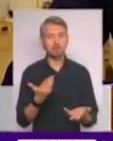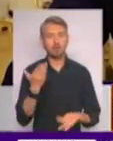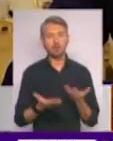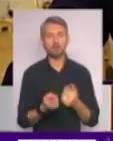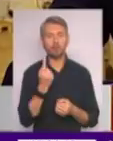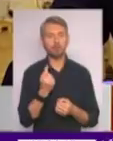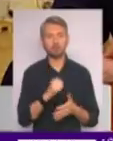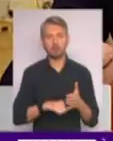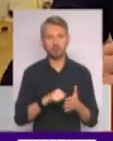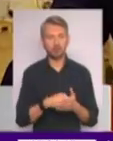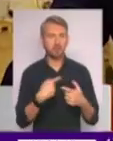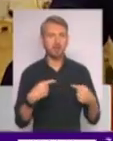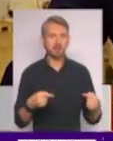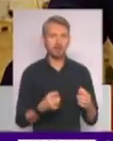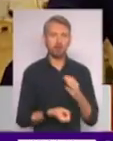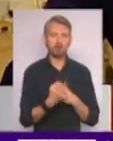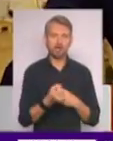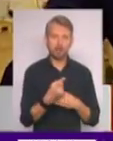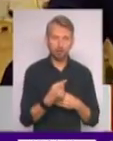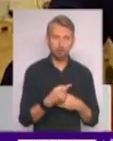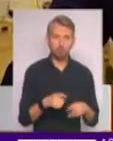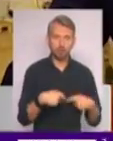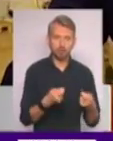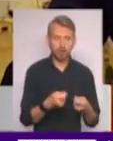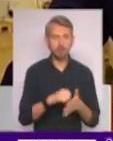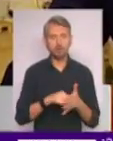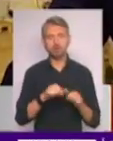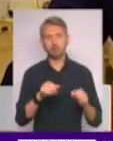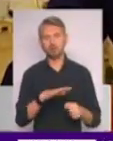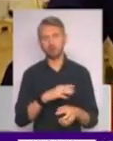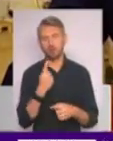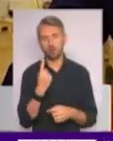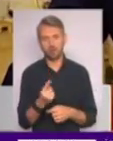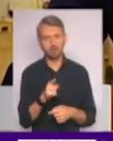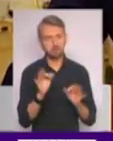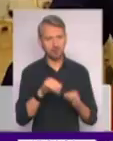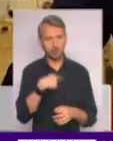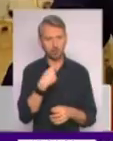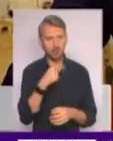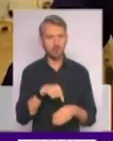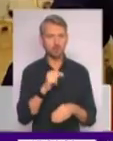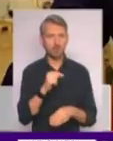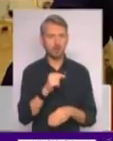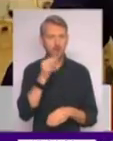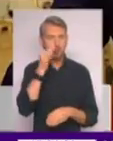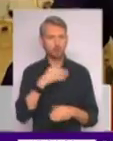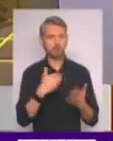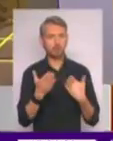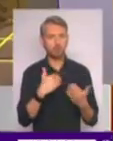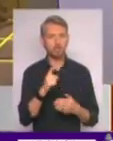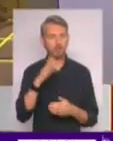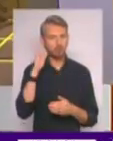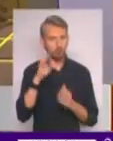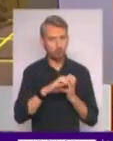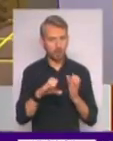одним чинником. Різні речі, як джерело постачання, чинник може бути один. Ви так само слушно говорили, відчувається досвід спілкування, мабуть, вже з